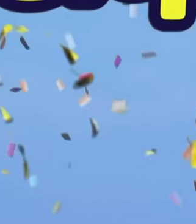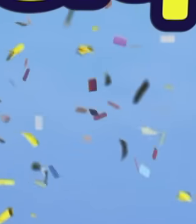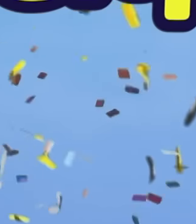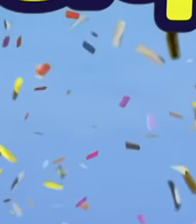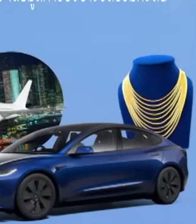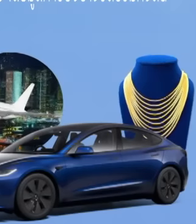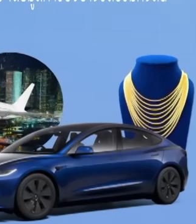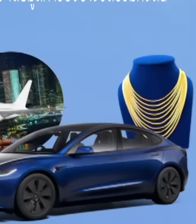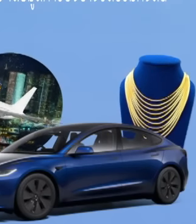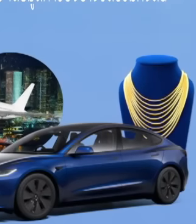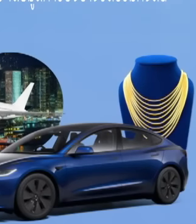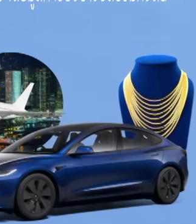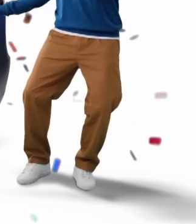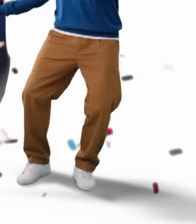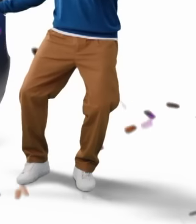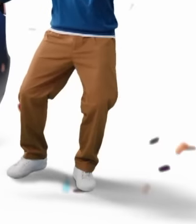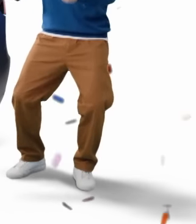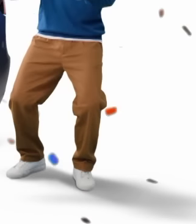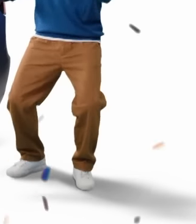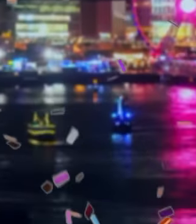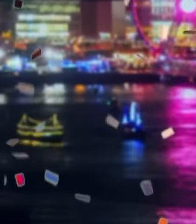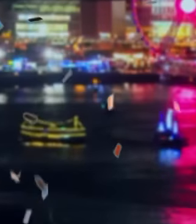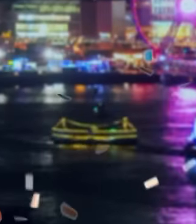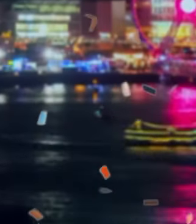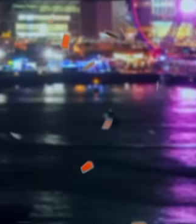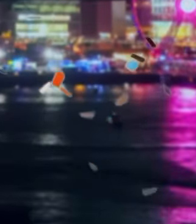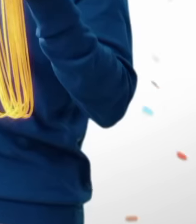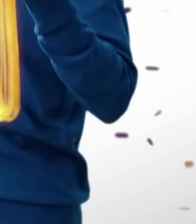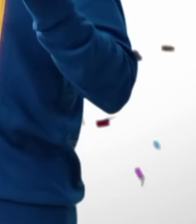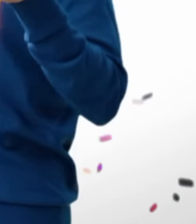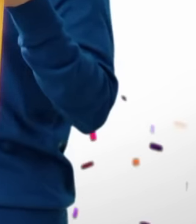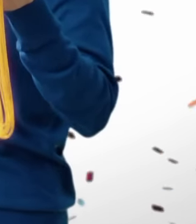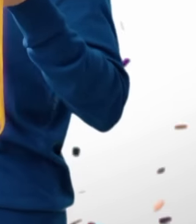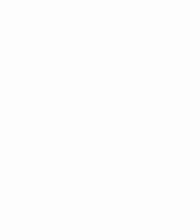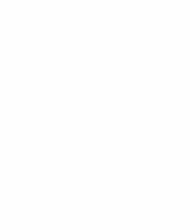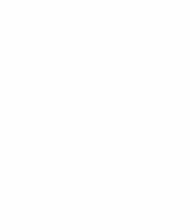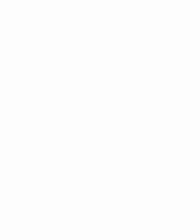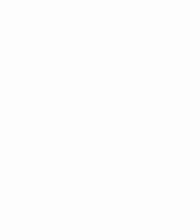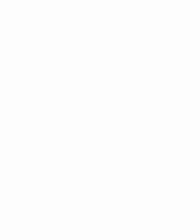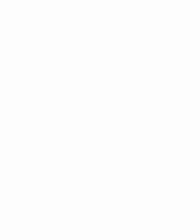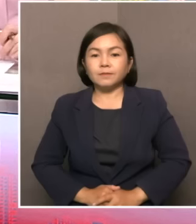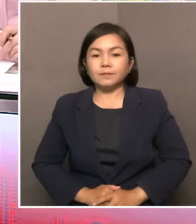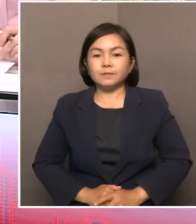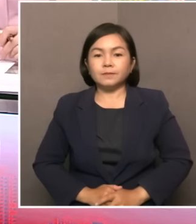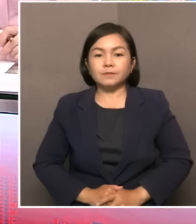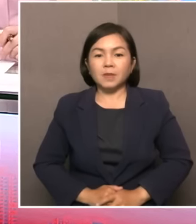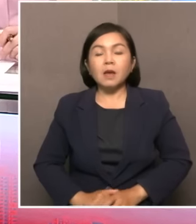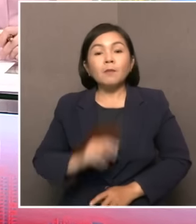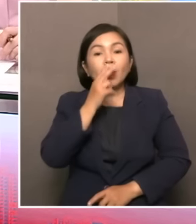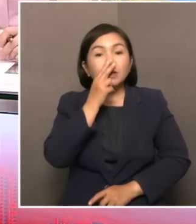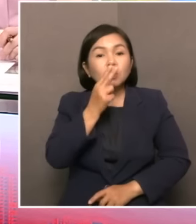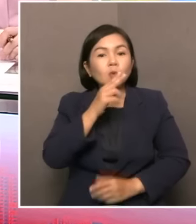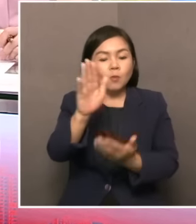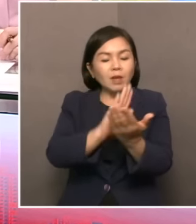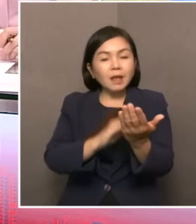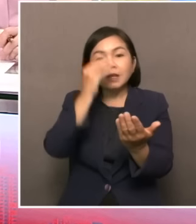All meสุกรัวๆแลกลุ้นฟินๆใช้คะแนนเลือกลุ้นรางวัลผ่านเเว่นแอปไปกันที่ประเทศ